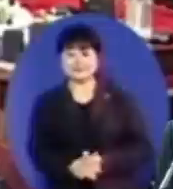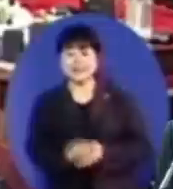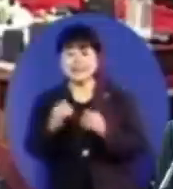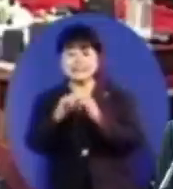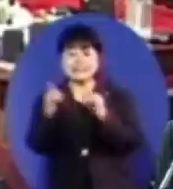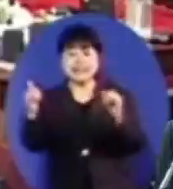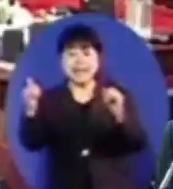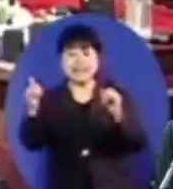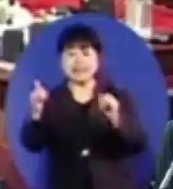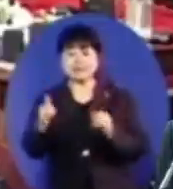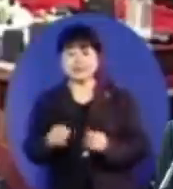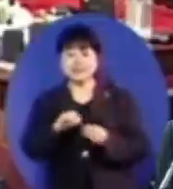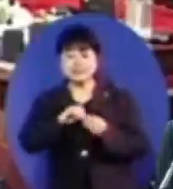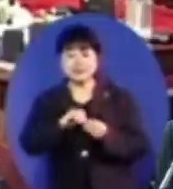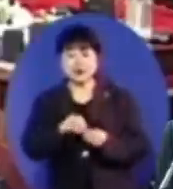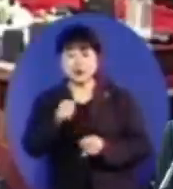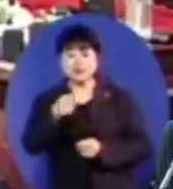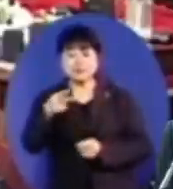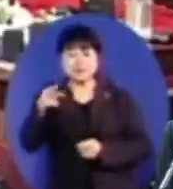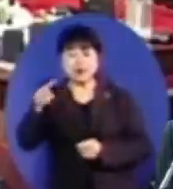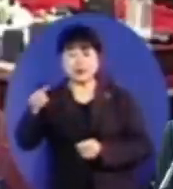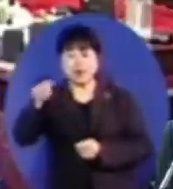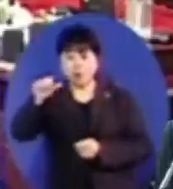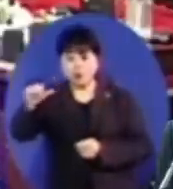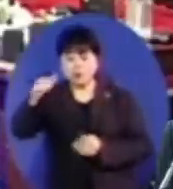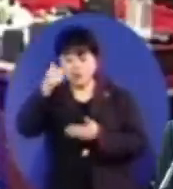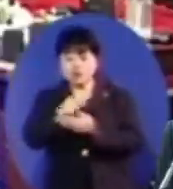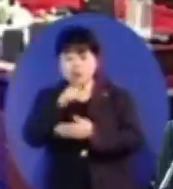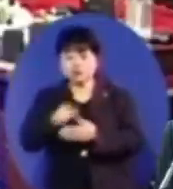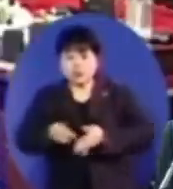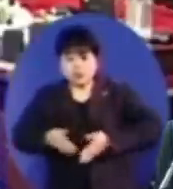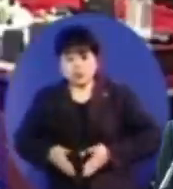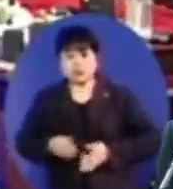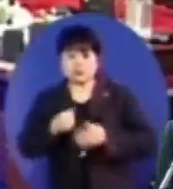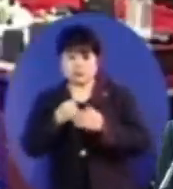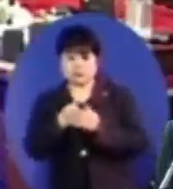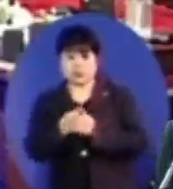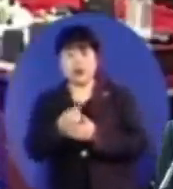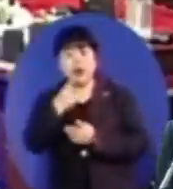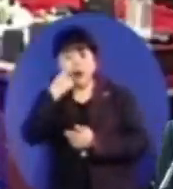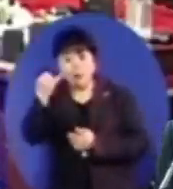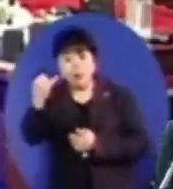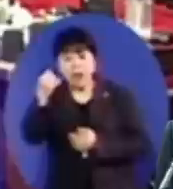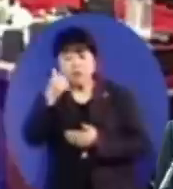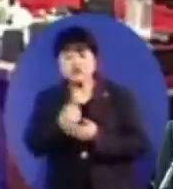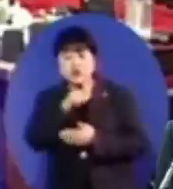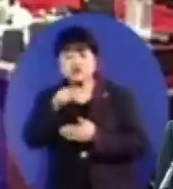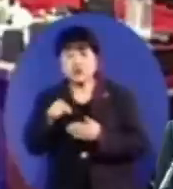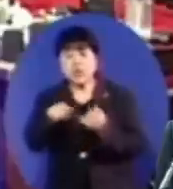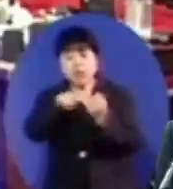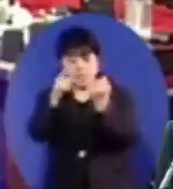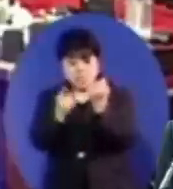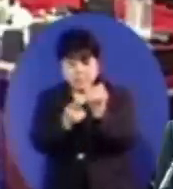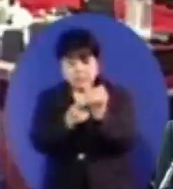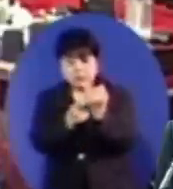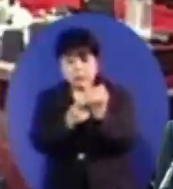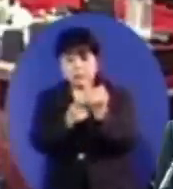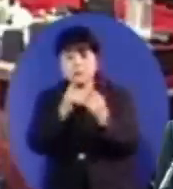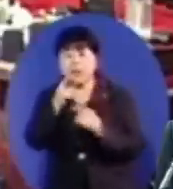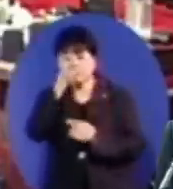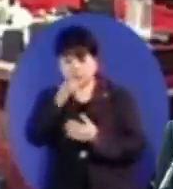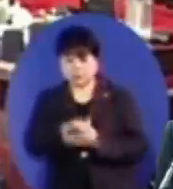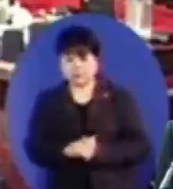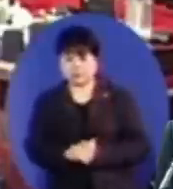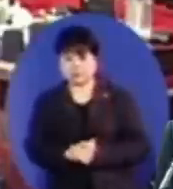인간은 시편 51편 5절에 내가 죄악 중에서 출생하였으며 어머니가 죄 중에서 나를 잉태하였나이다고 말하고 있는